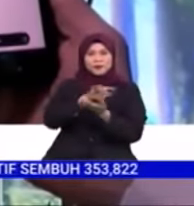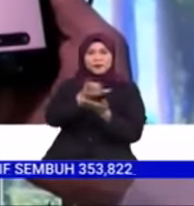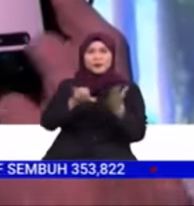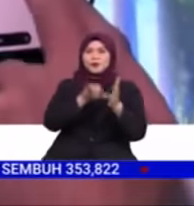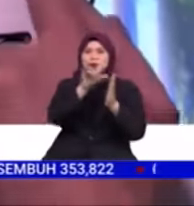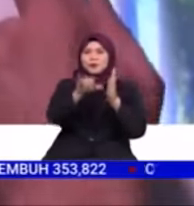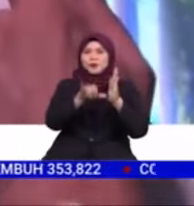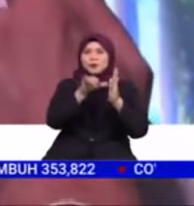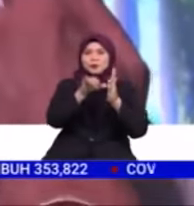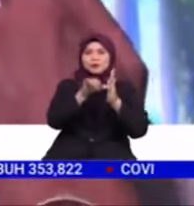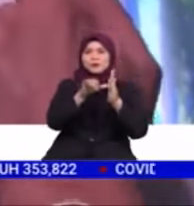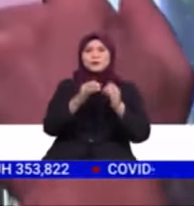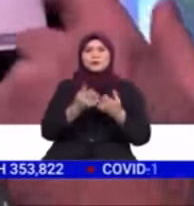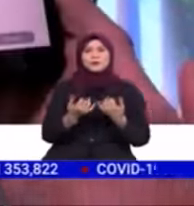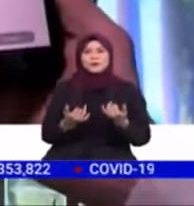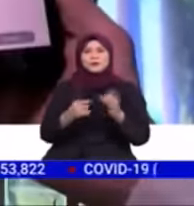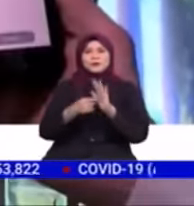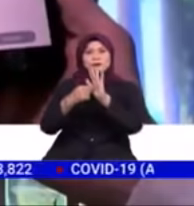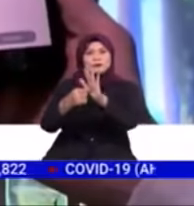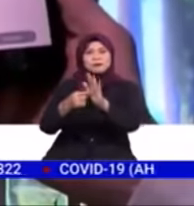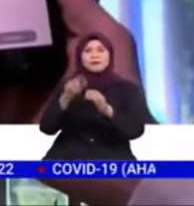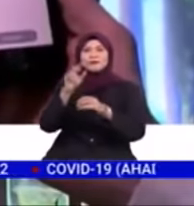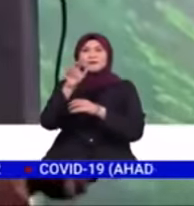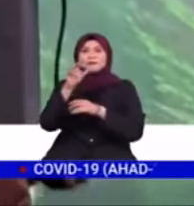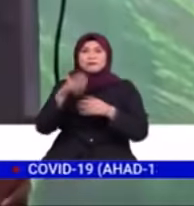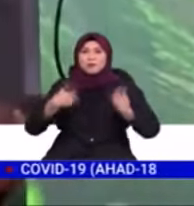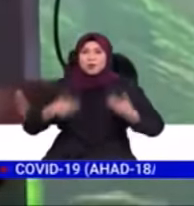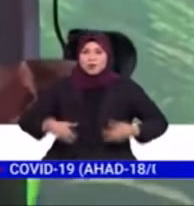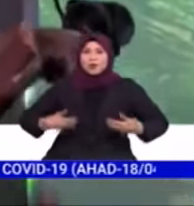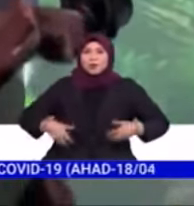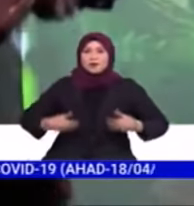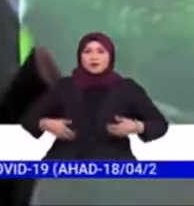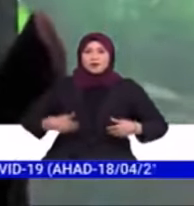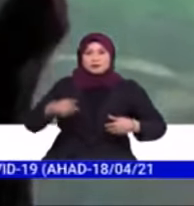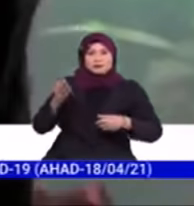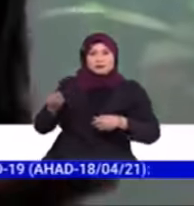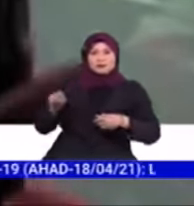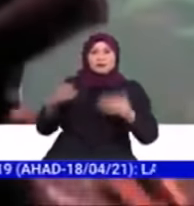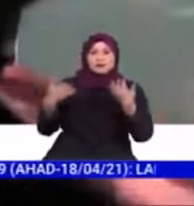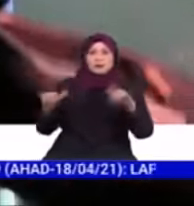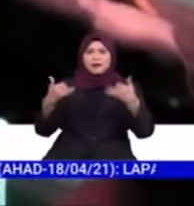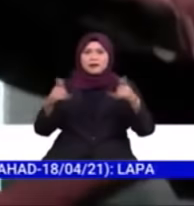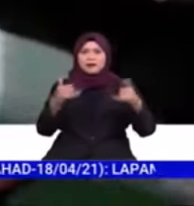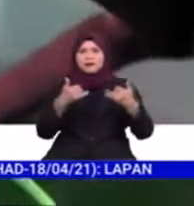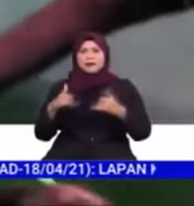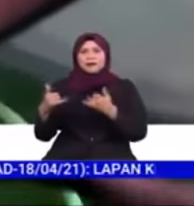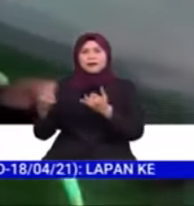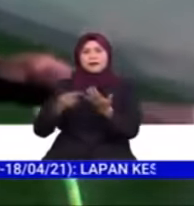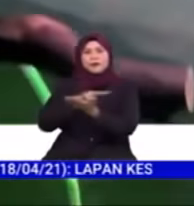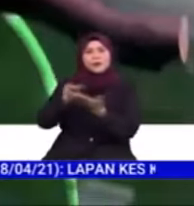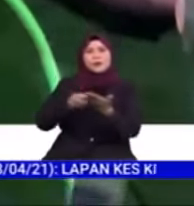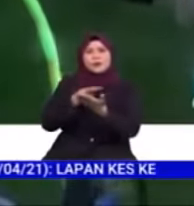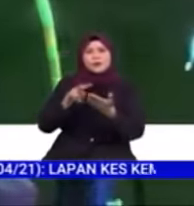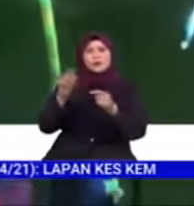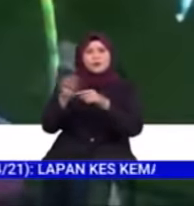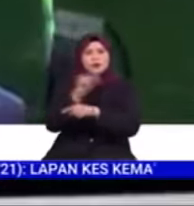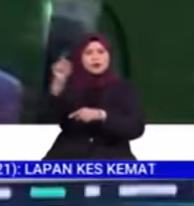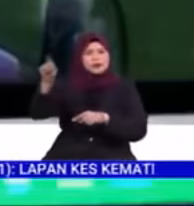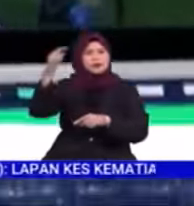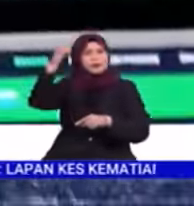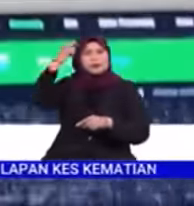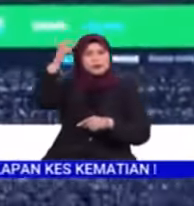Nasa sesama muralinggau menunjukkan seekor monyet dan nama freja permai permainan video pong dengan menggunakan Binjai